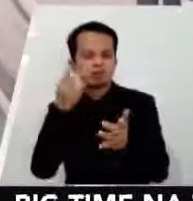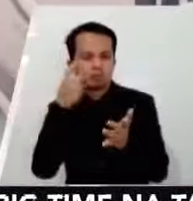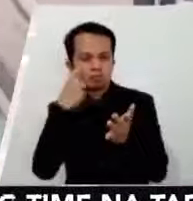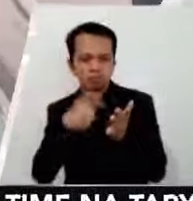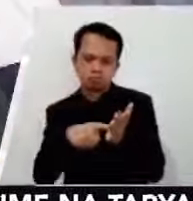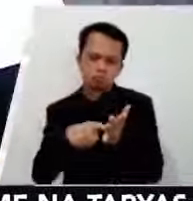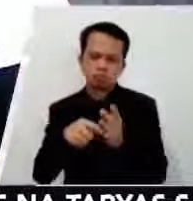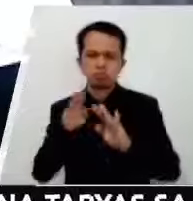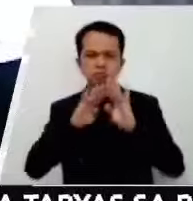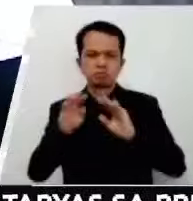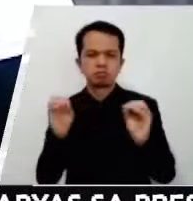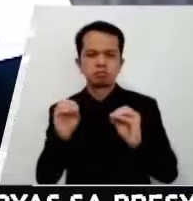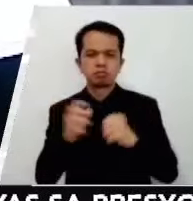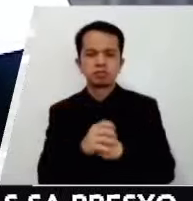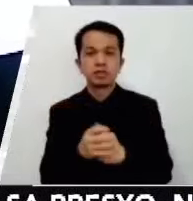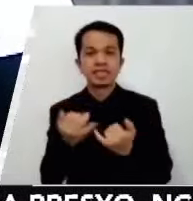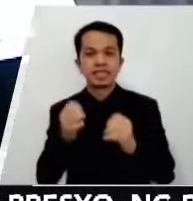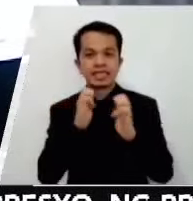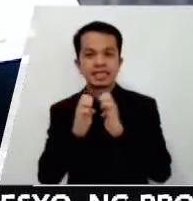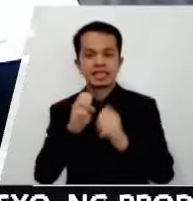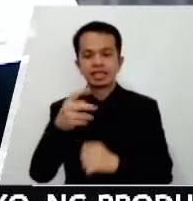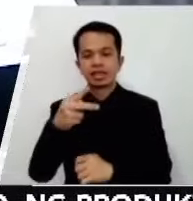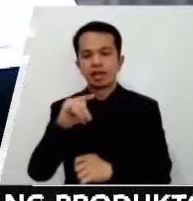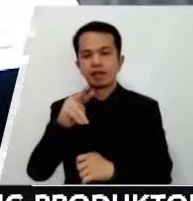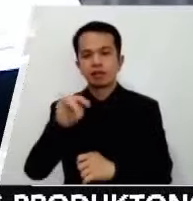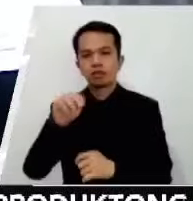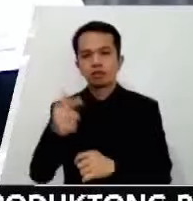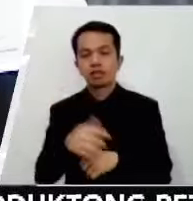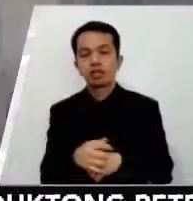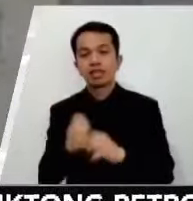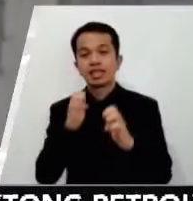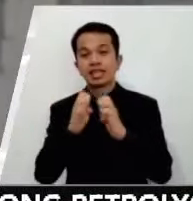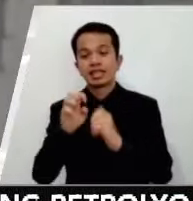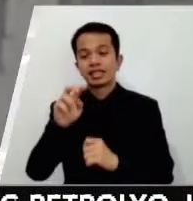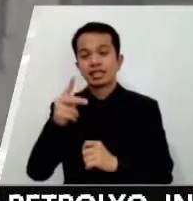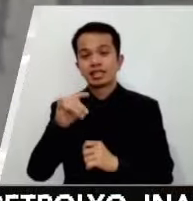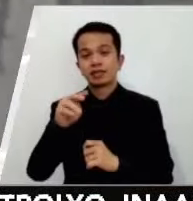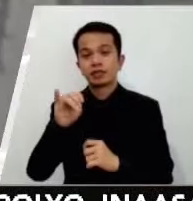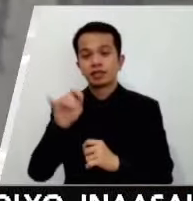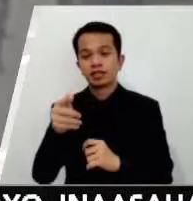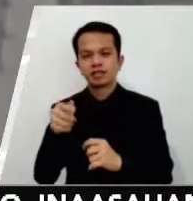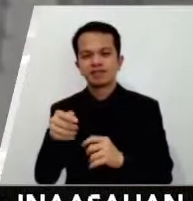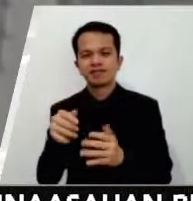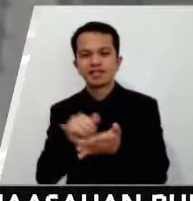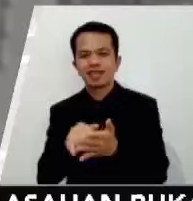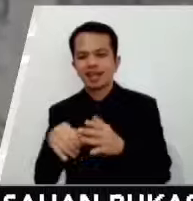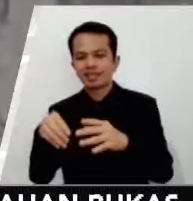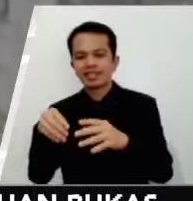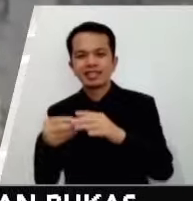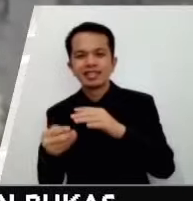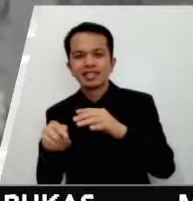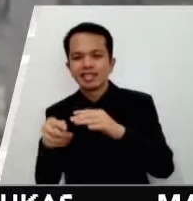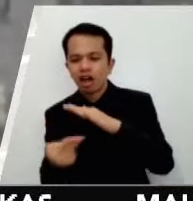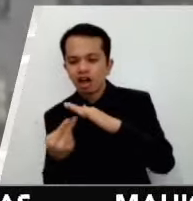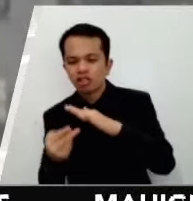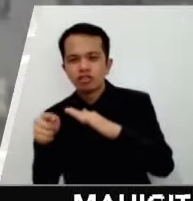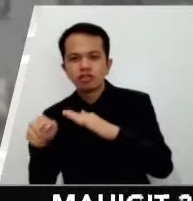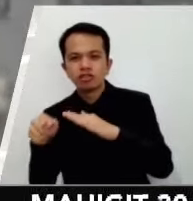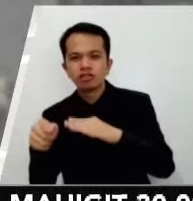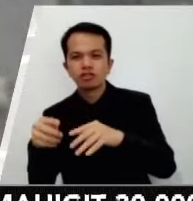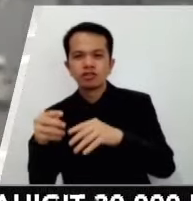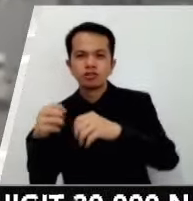tingnan ho natin. Ang EDSA Kamuning, syempre doon sa ilalim ng Kamuning Flyover, wala hong traffic. Dahil nga po may mga